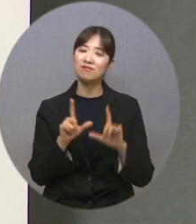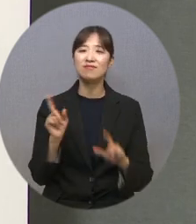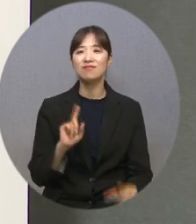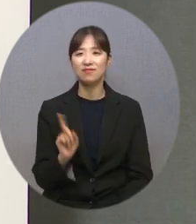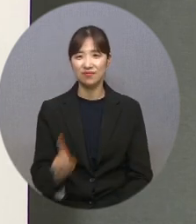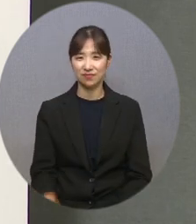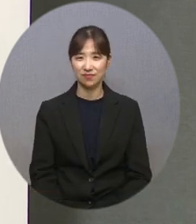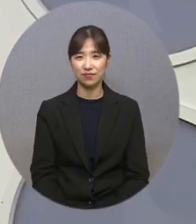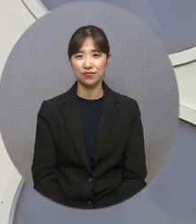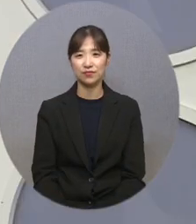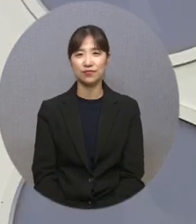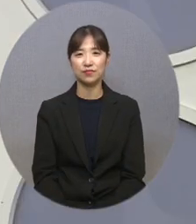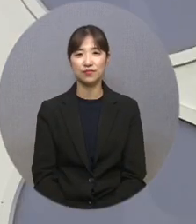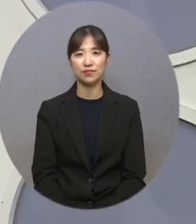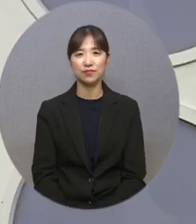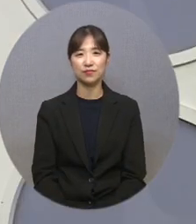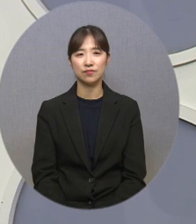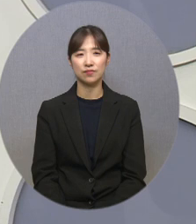어땠어요?